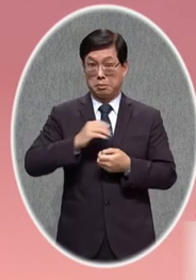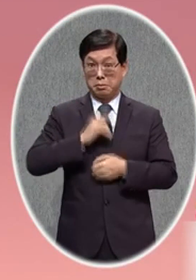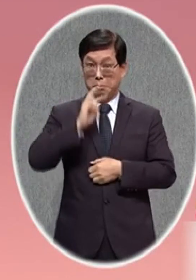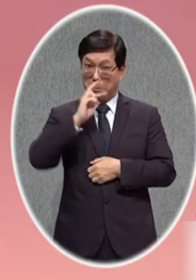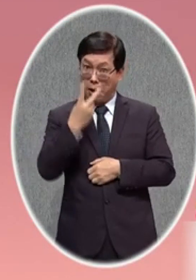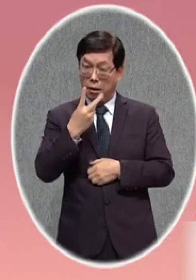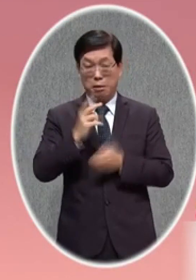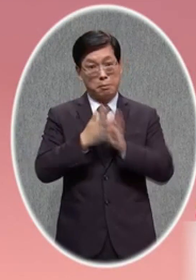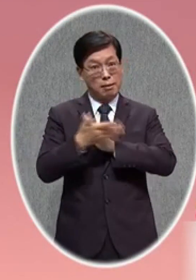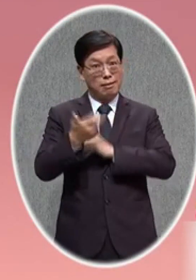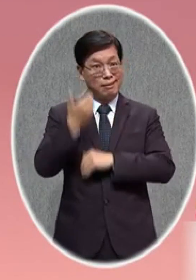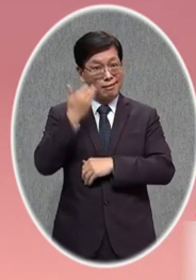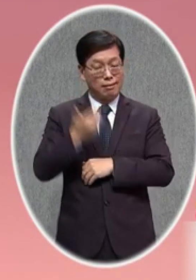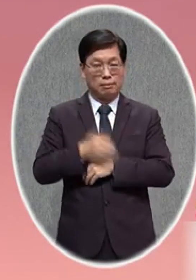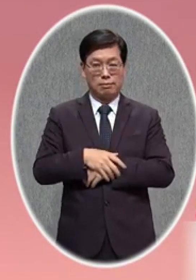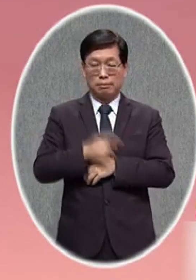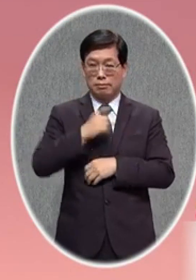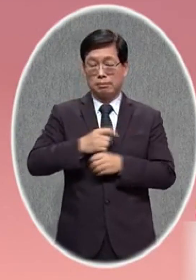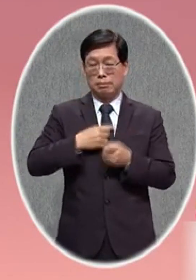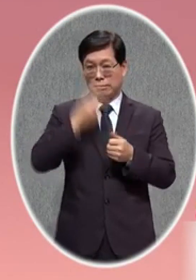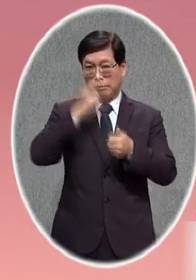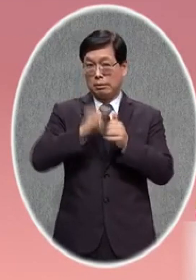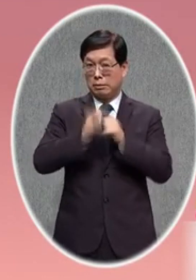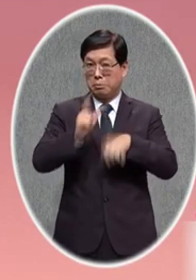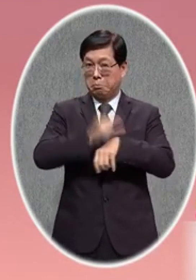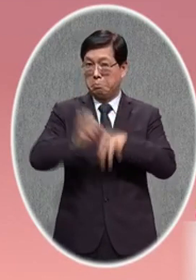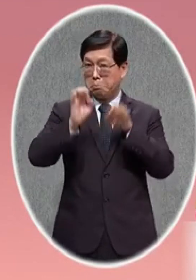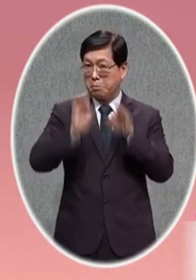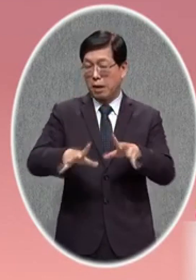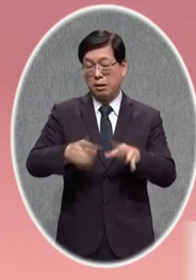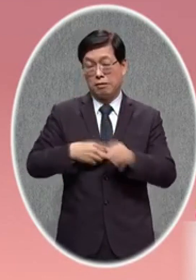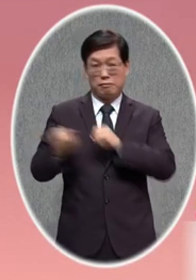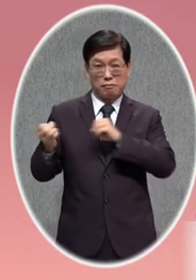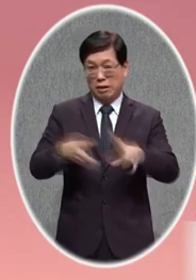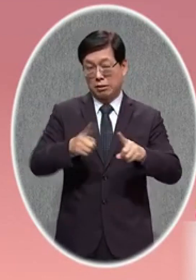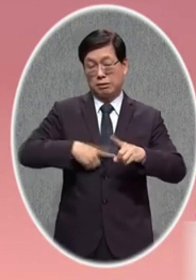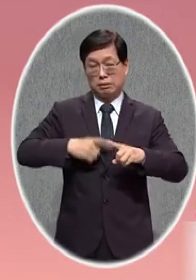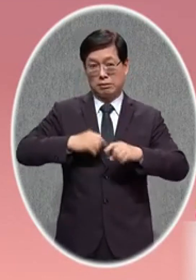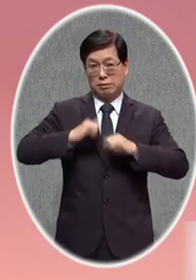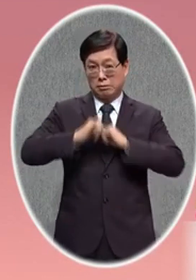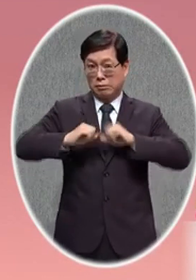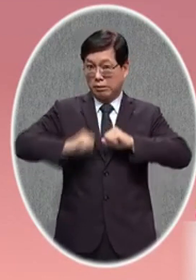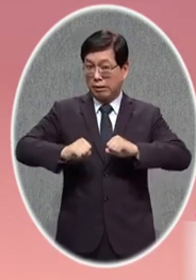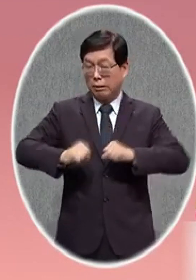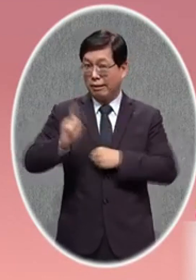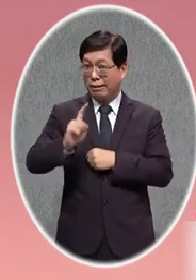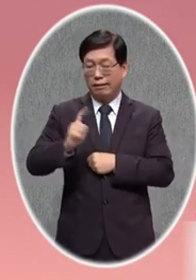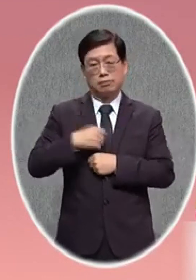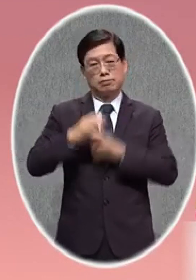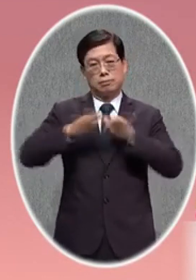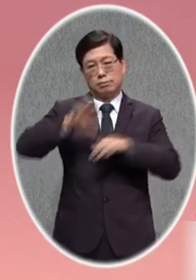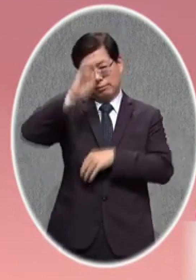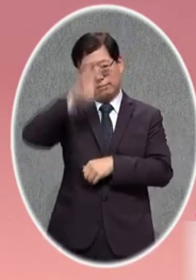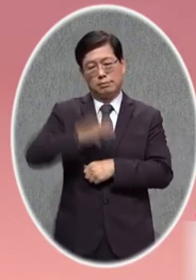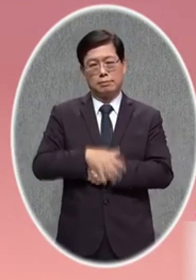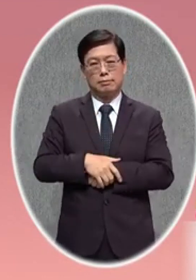的、变的、辜负人民的、食安的、放弃人民的健康的，就是民进